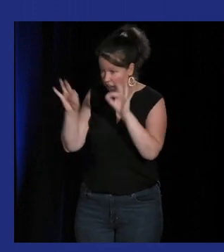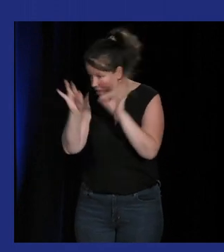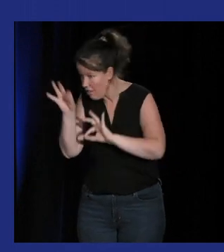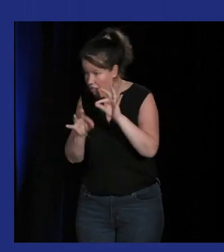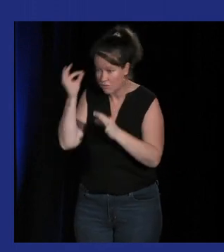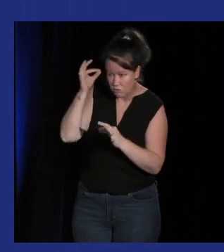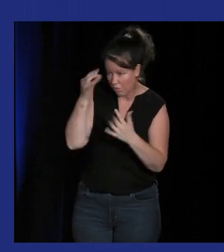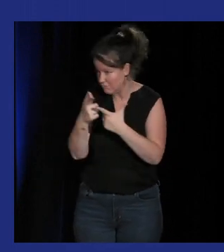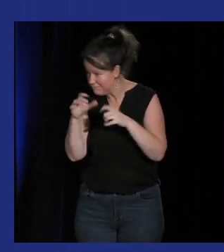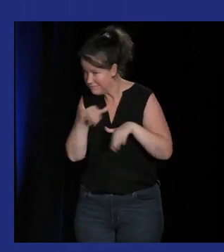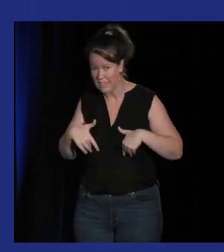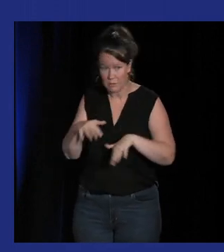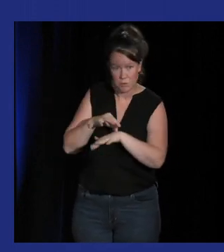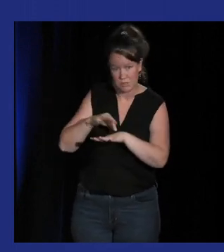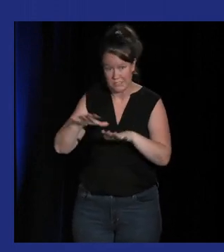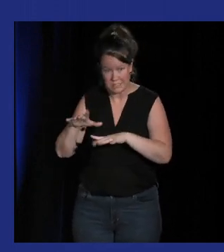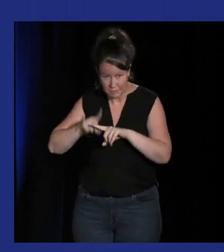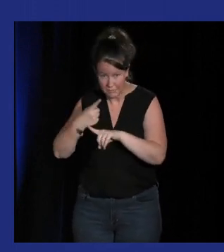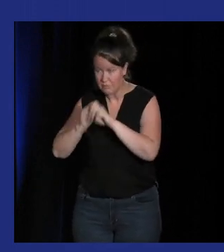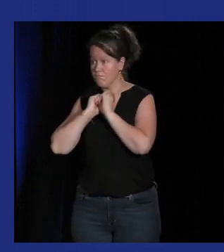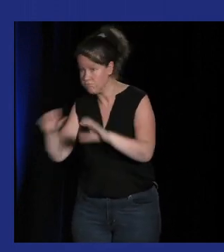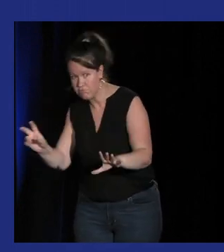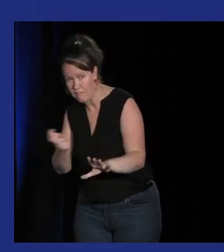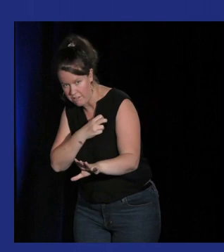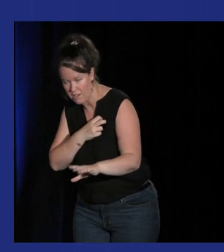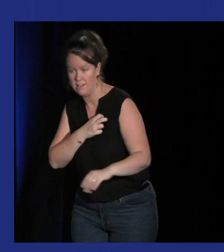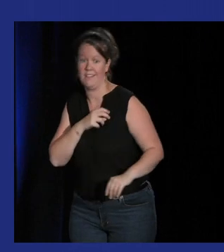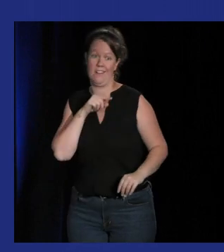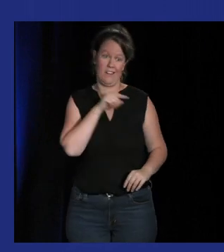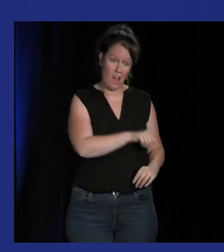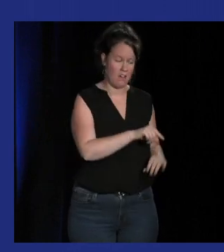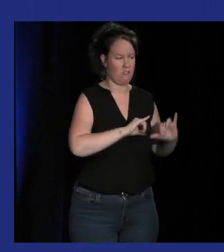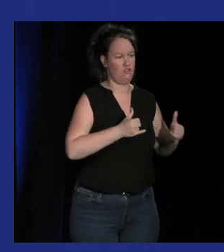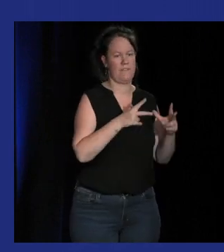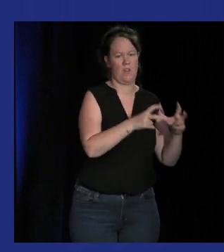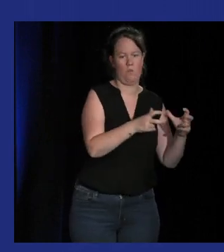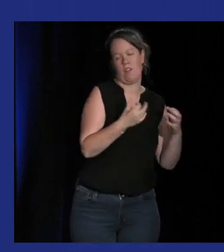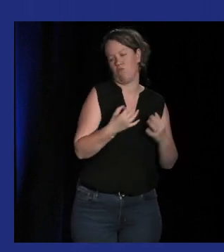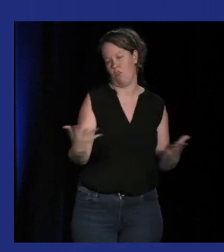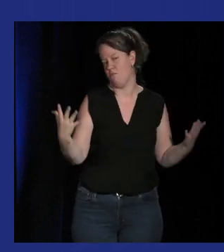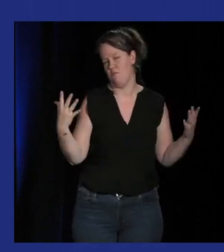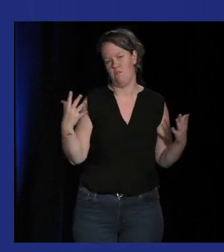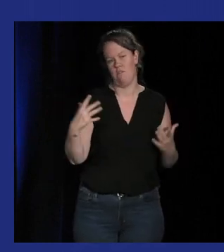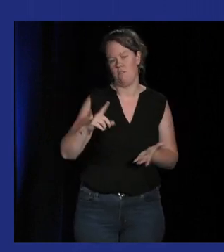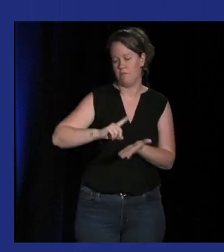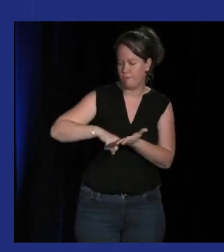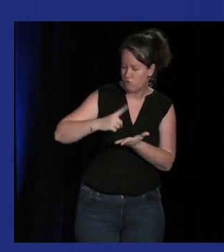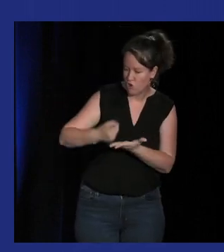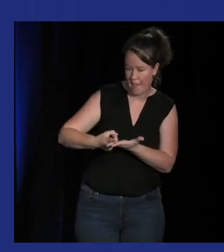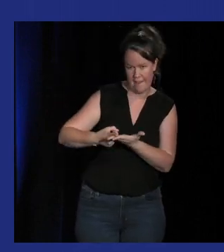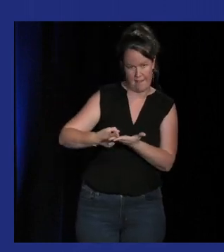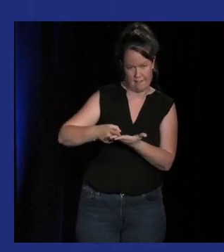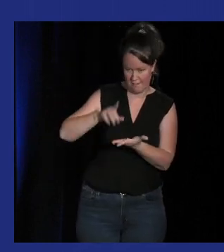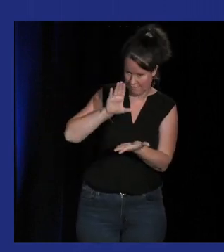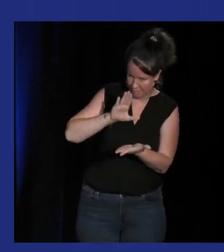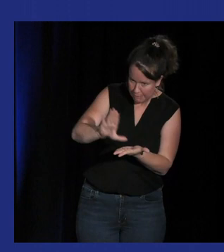jeu vidéo on a cette chance de pouvoir arriver plutôt et de pouvoir prendre le temps de travailler et il y a vraiment un budget qui a loué pour le